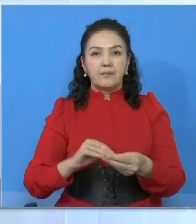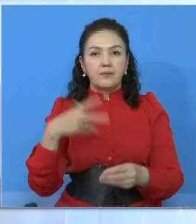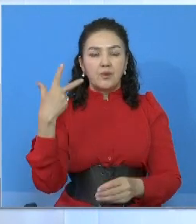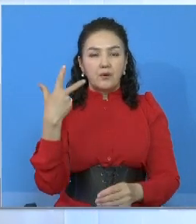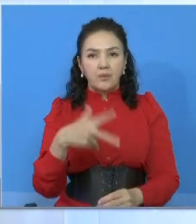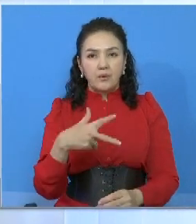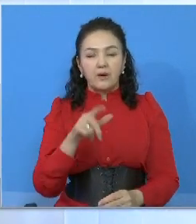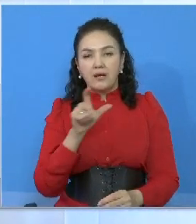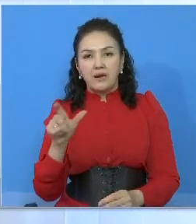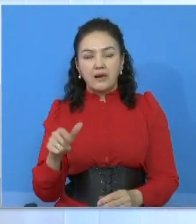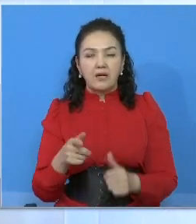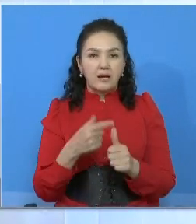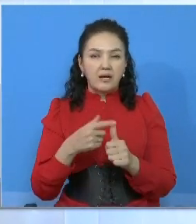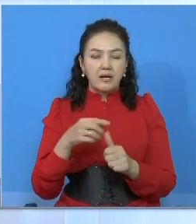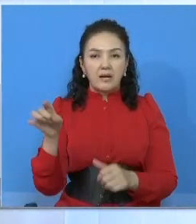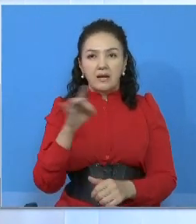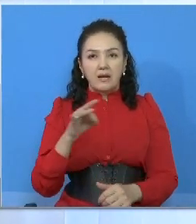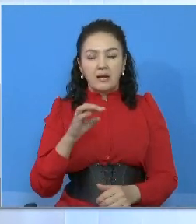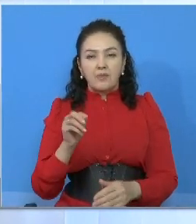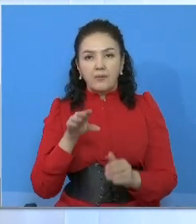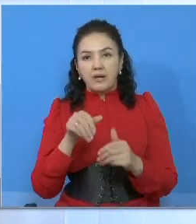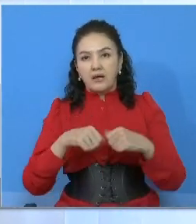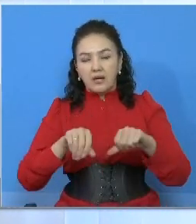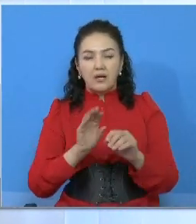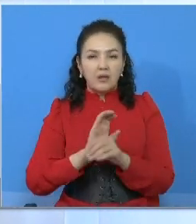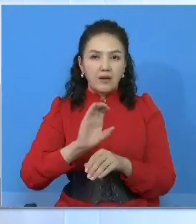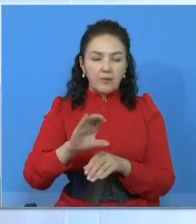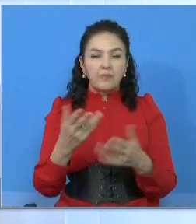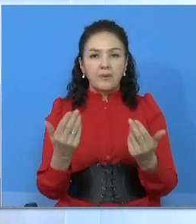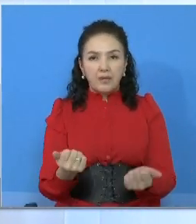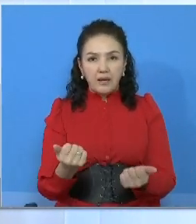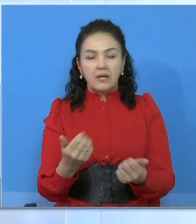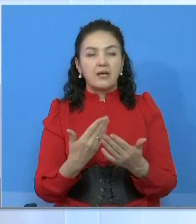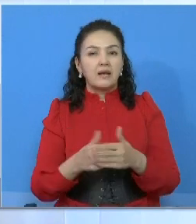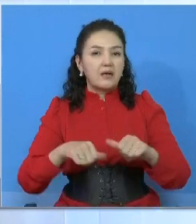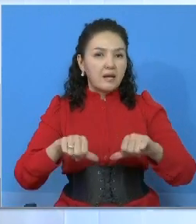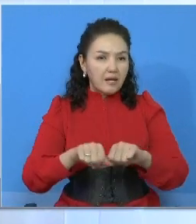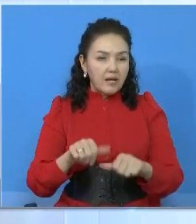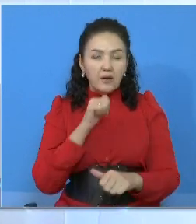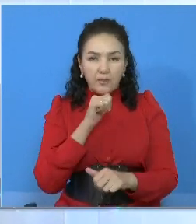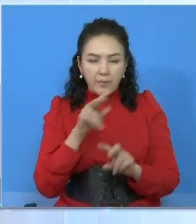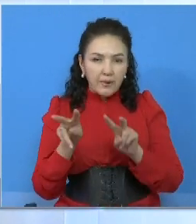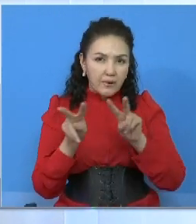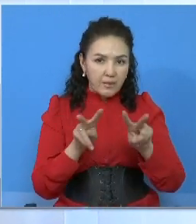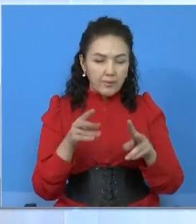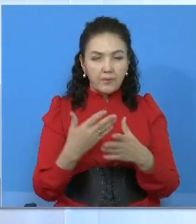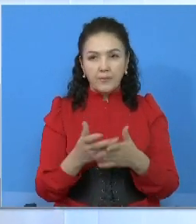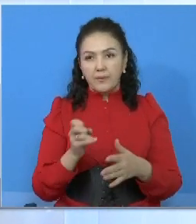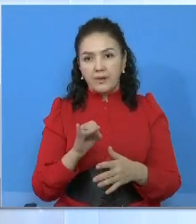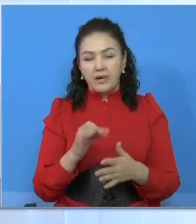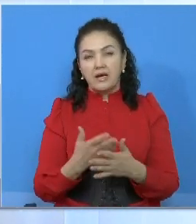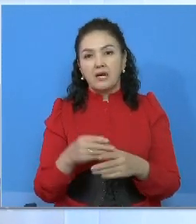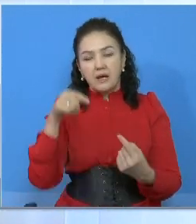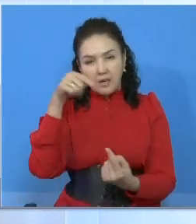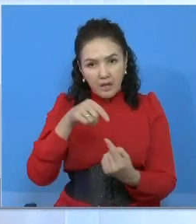30 адамның есімі республикалық ономастика комиссиясына жолдан. Әрине, ол жерде де комиссияда сараланады, талданады.